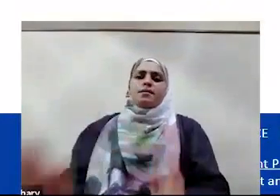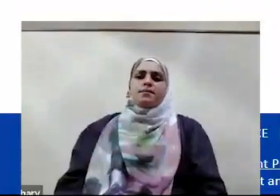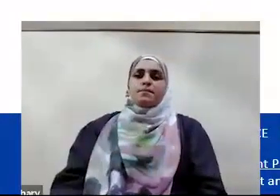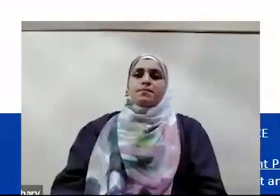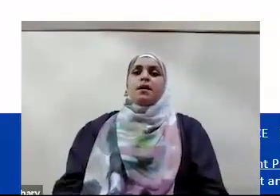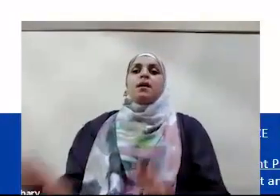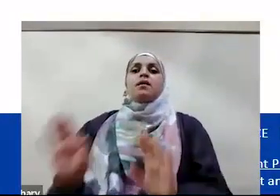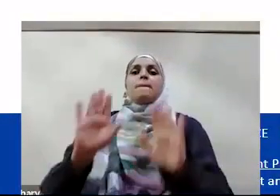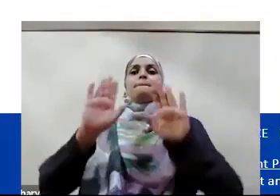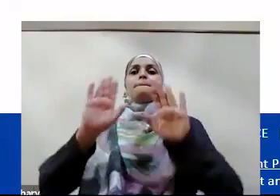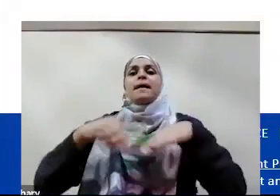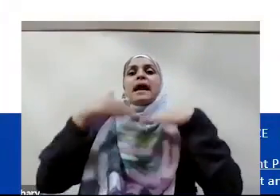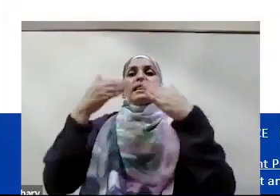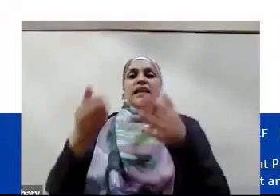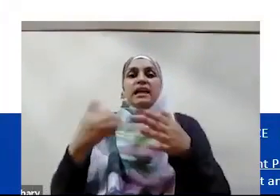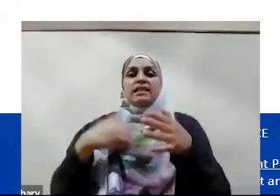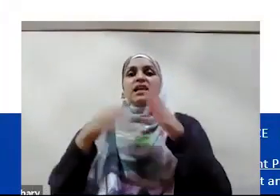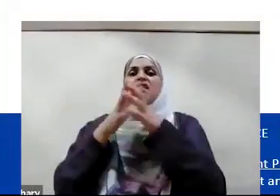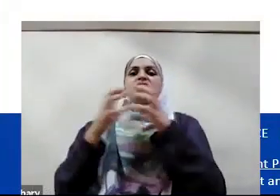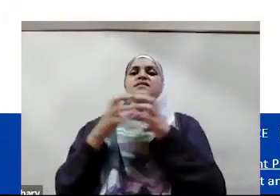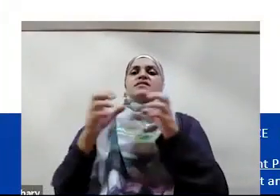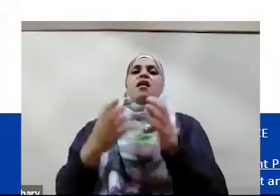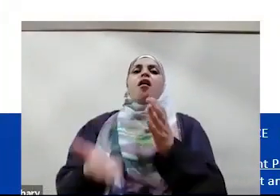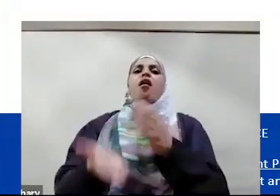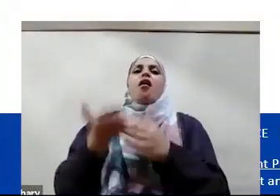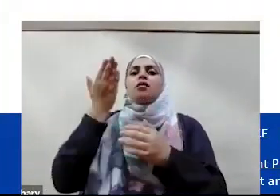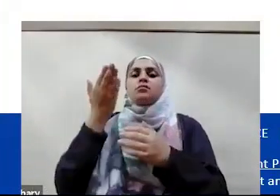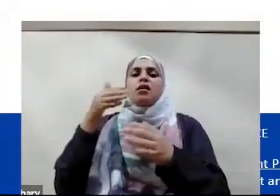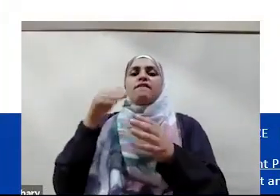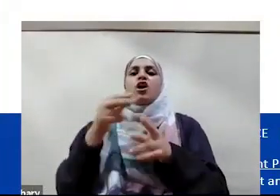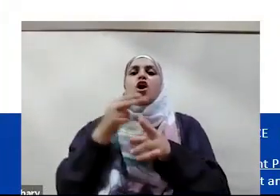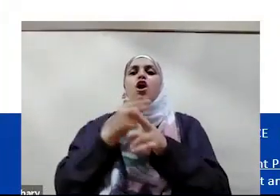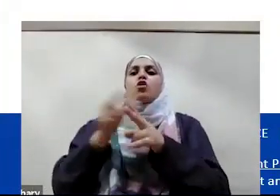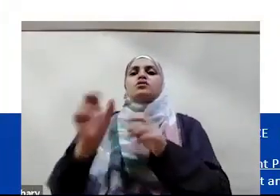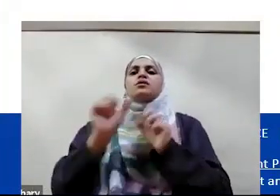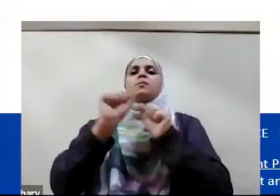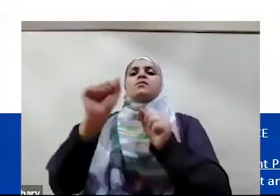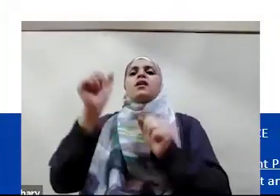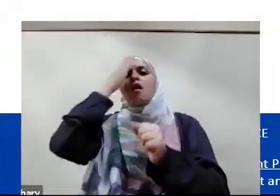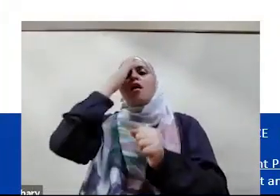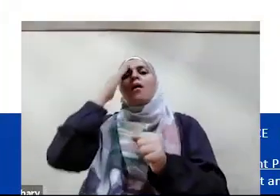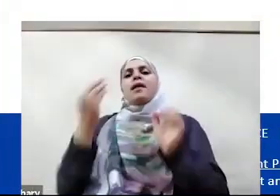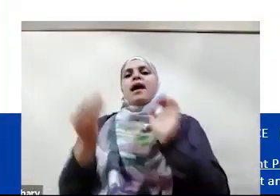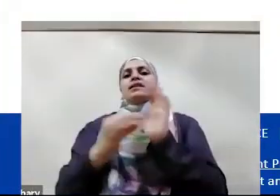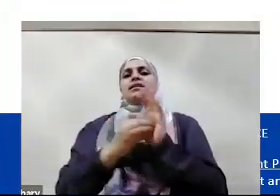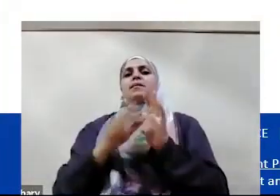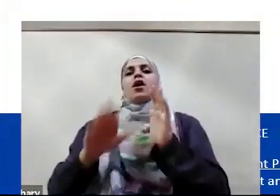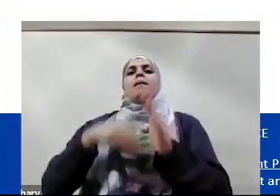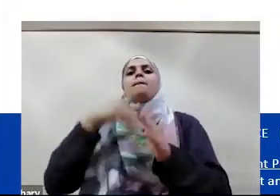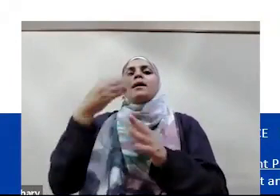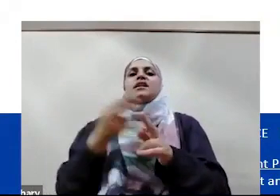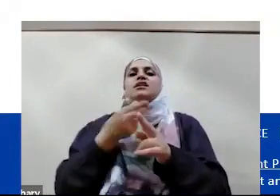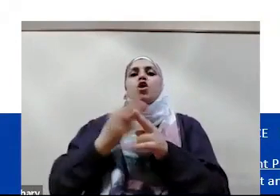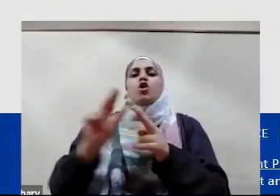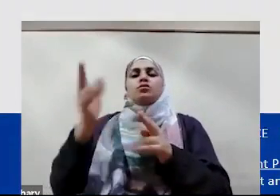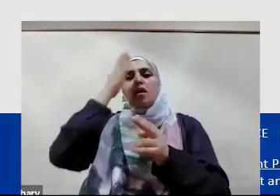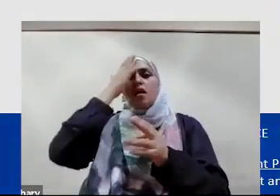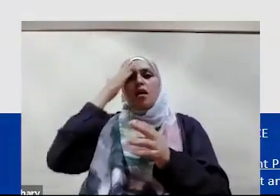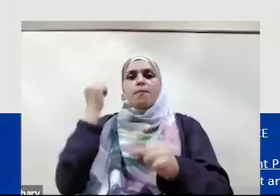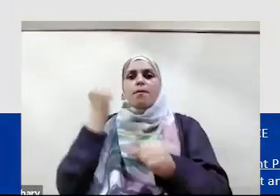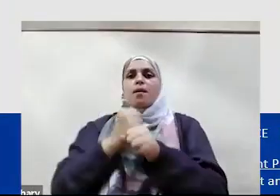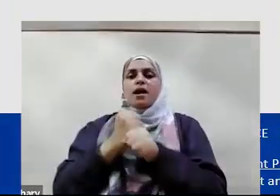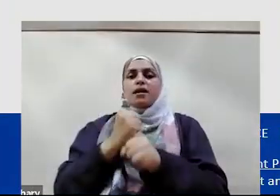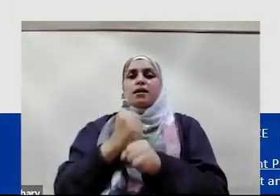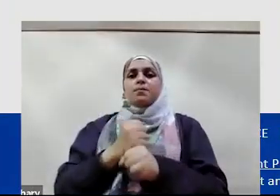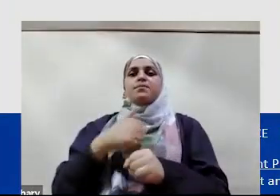كده ببتدي أفصص ده أكتر في الجزء بتاع الخبرة الأكاديمية، بعد كده جزء الخبرة المهنية. بقدر